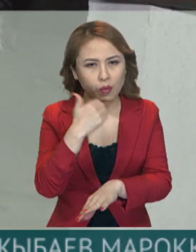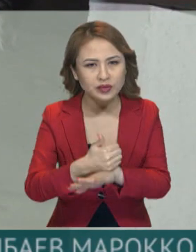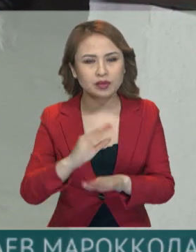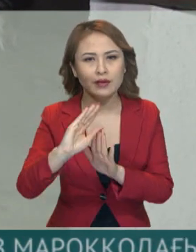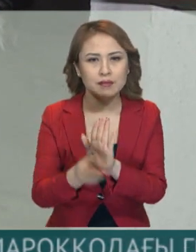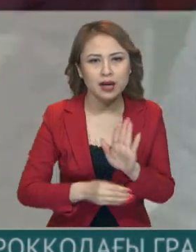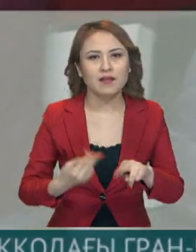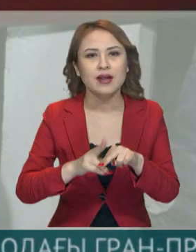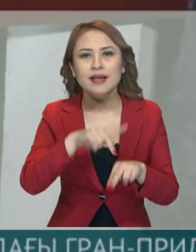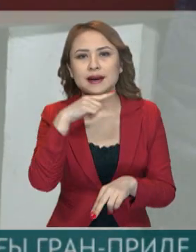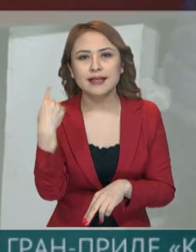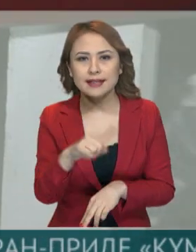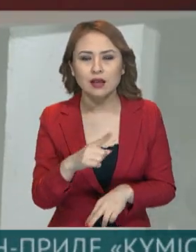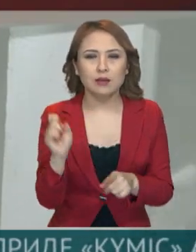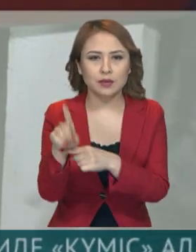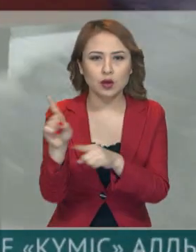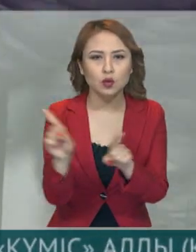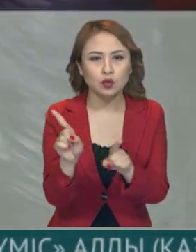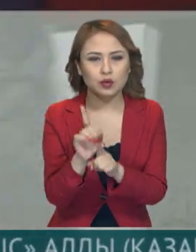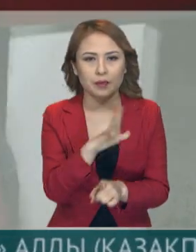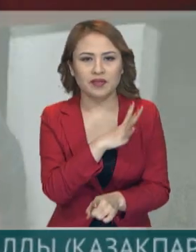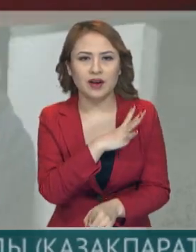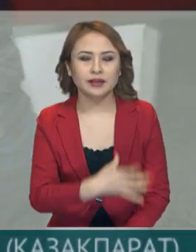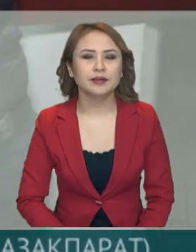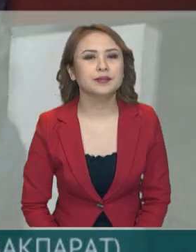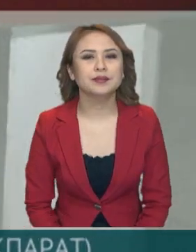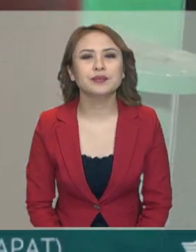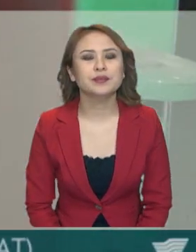кәсіпорындарға жөнелтіледі. Ресейден де тапсырыстар түсіп тұрады екен.